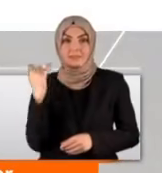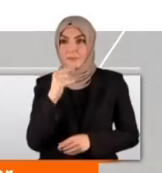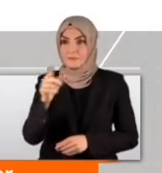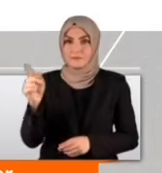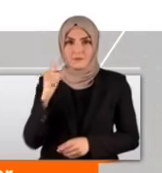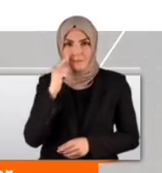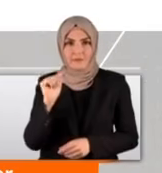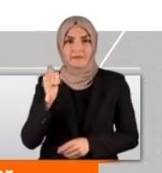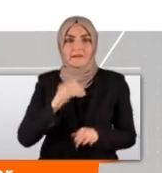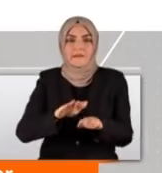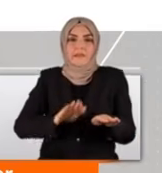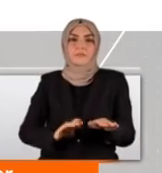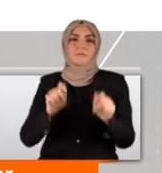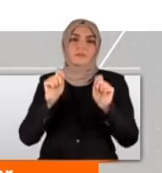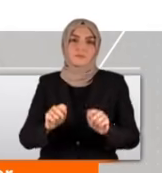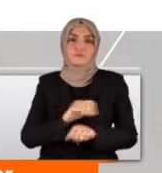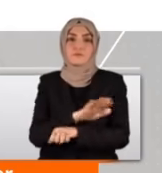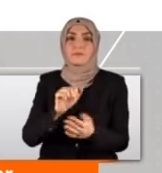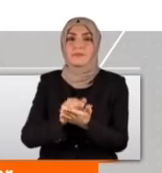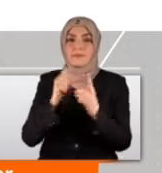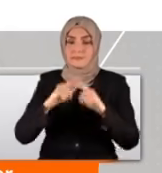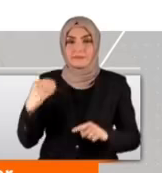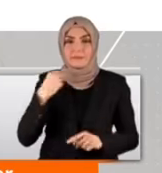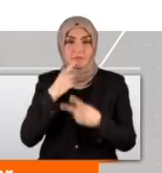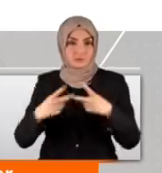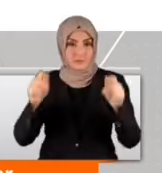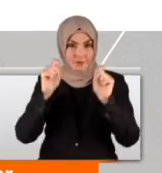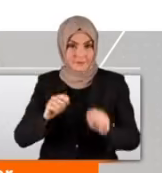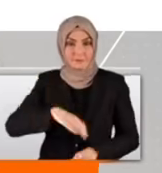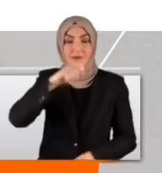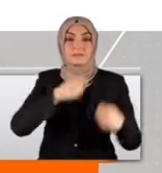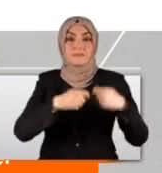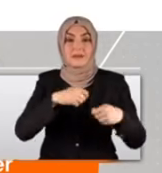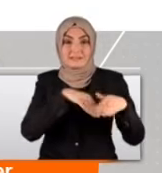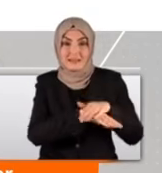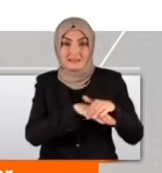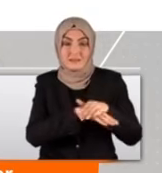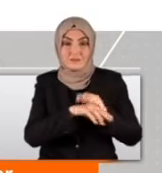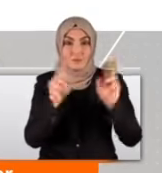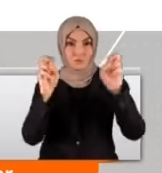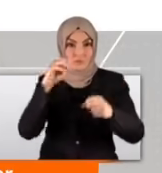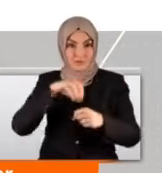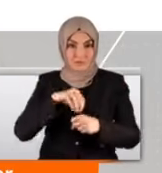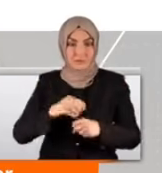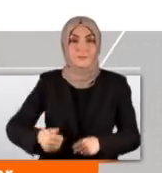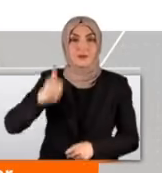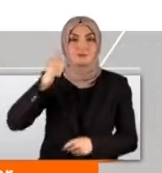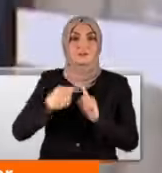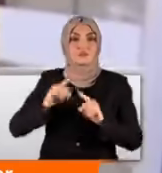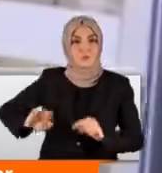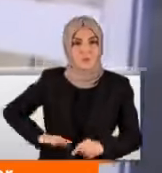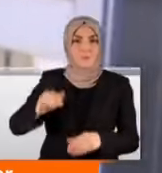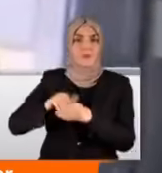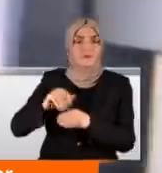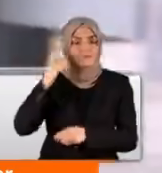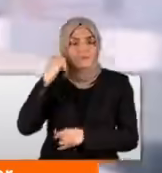sosyal medya hesabından yeni bir açıklama yaptı Merkez Bankası rezervi konusunda Genel Başkanı Kemal Kılıçdaroğlu ve Parti mi aynı